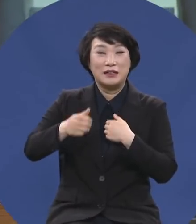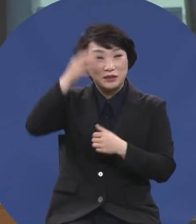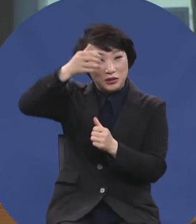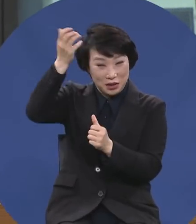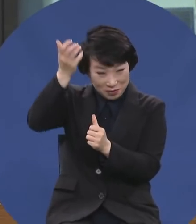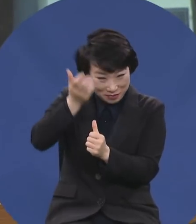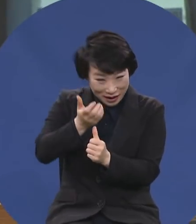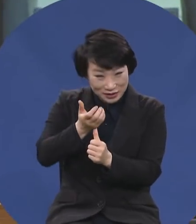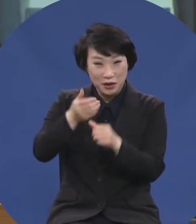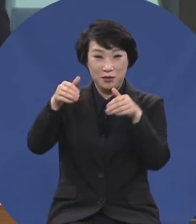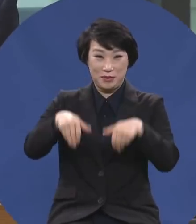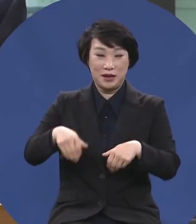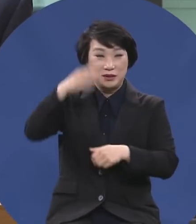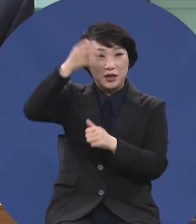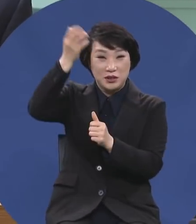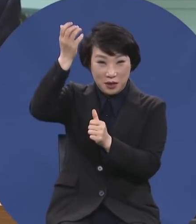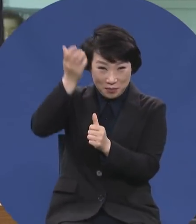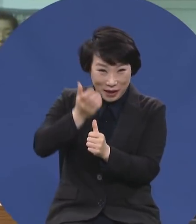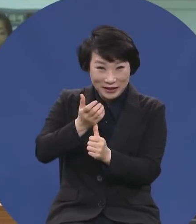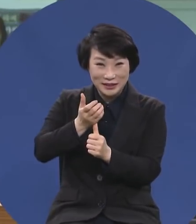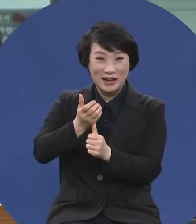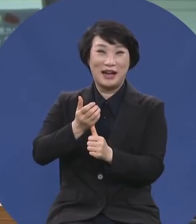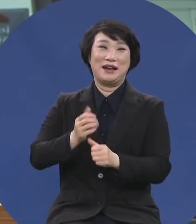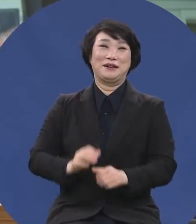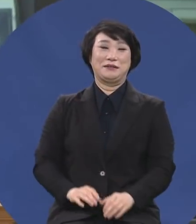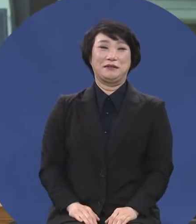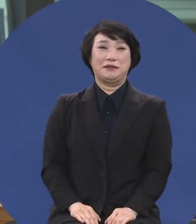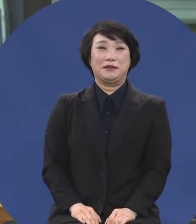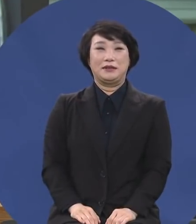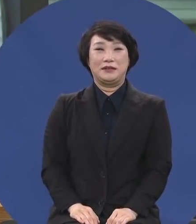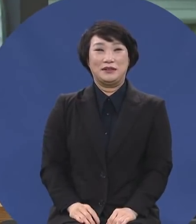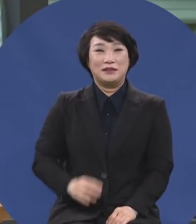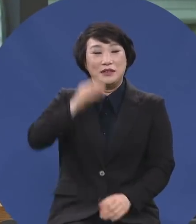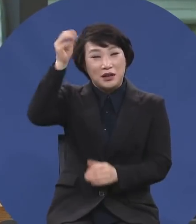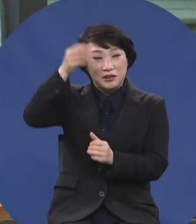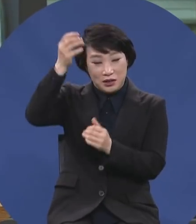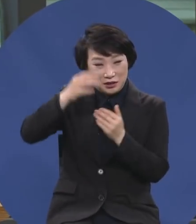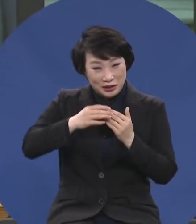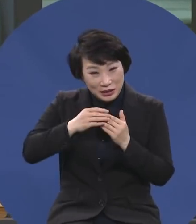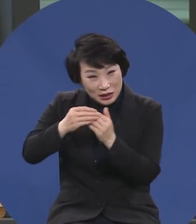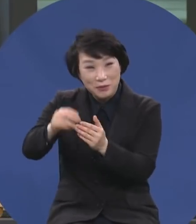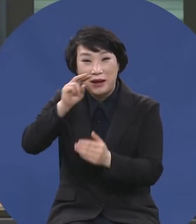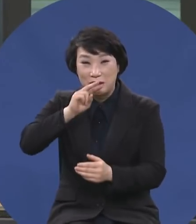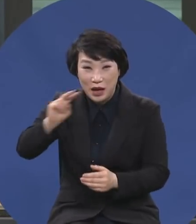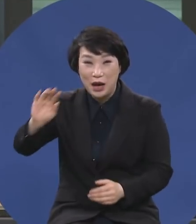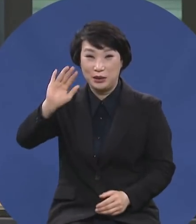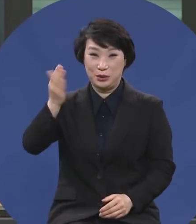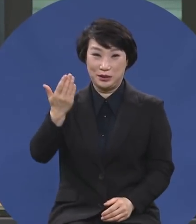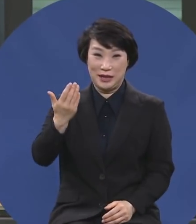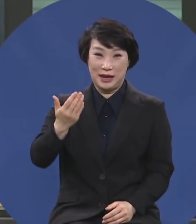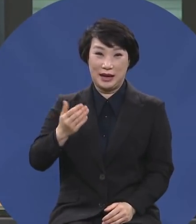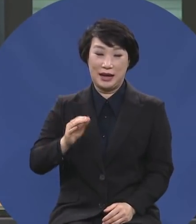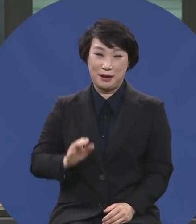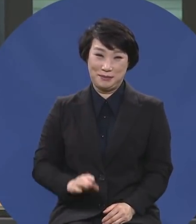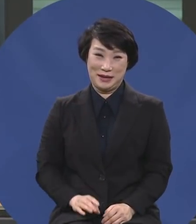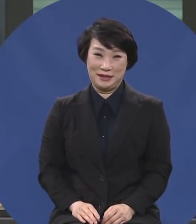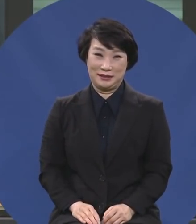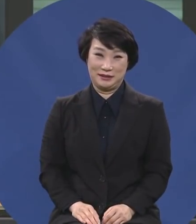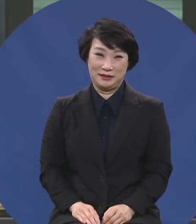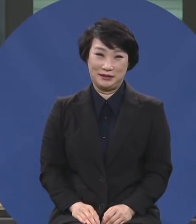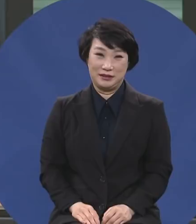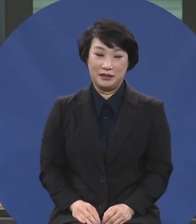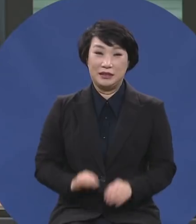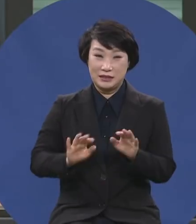받으라, 성령을 받으라, 성령으로 인도받아야 된다